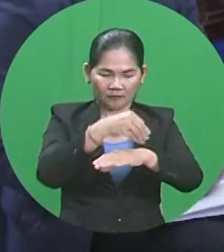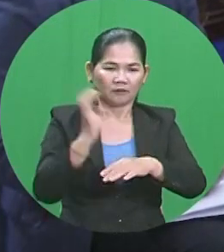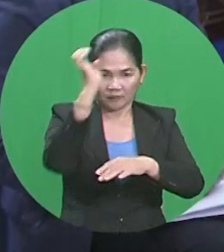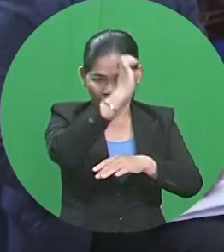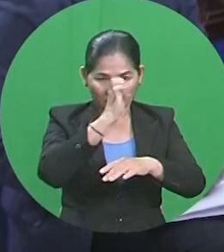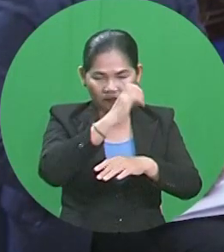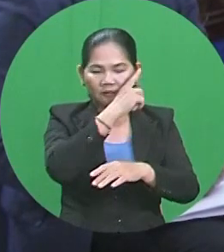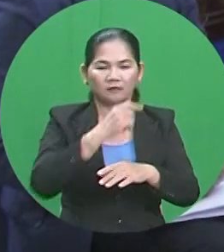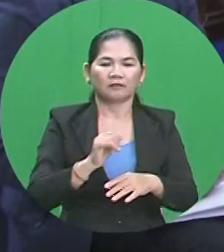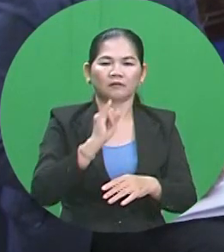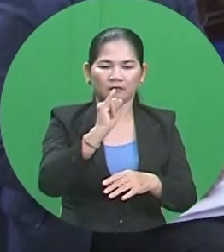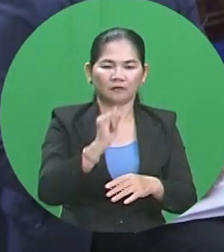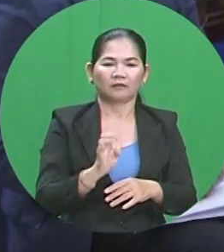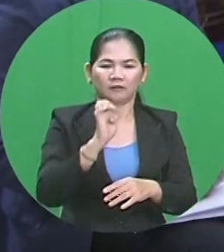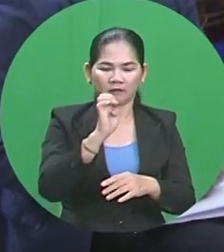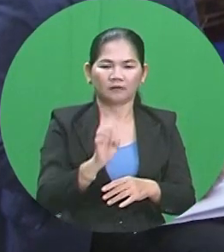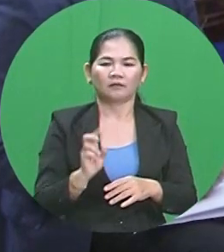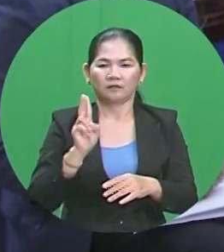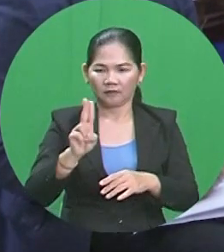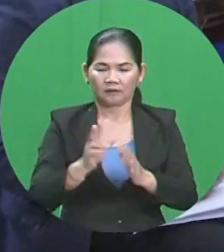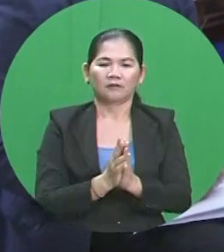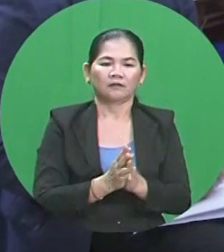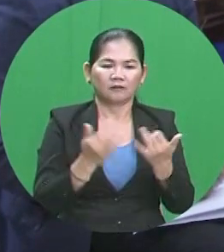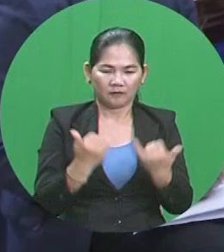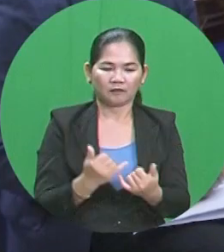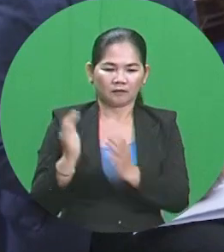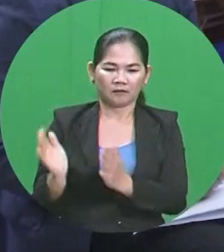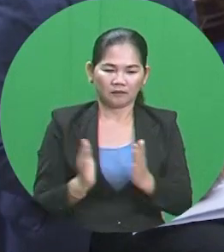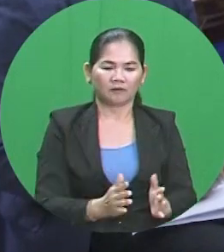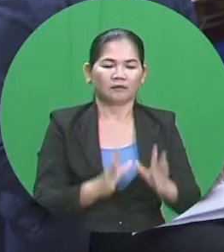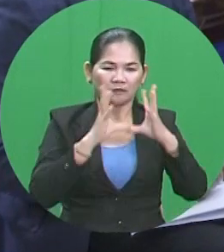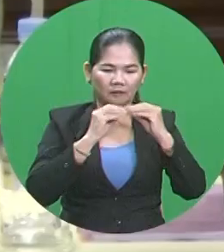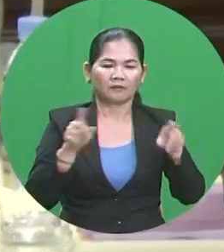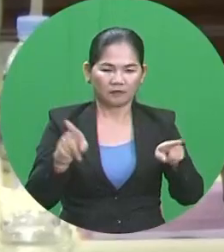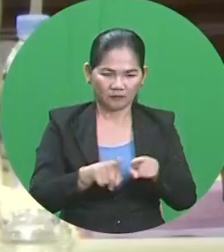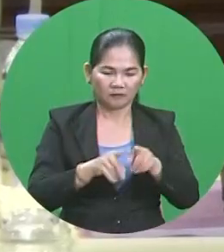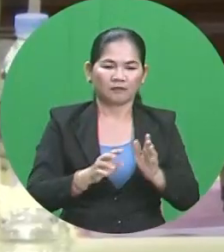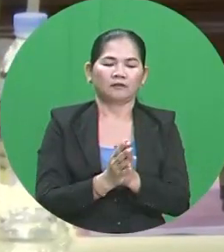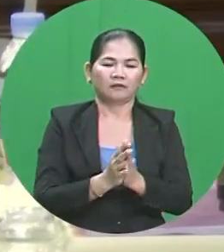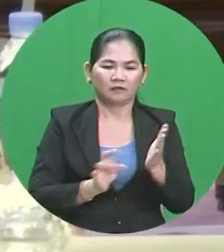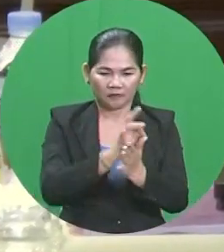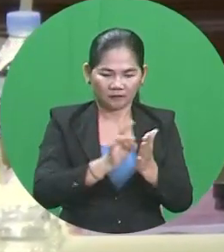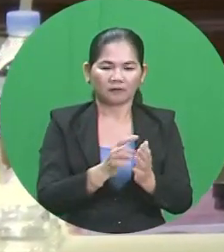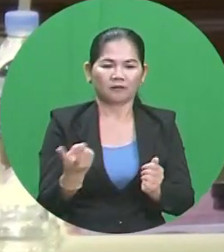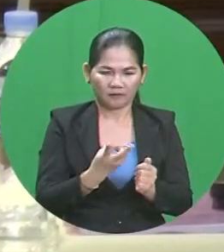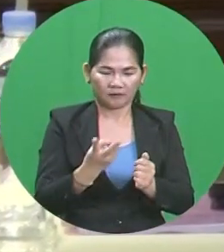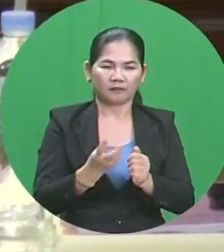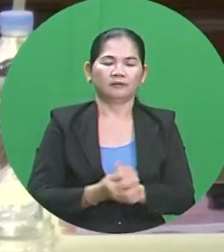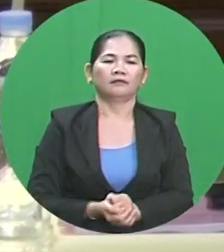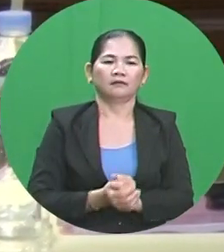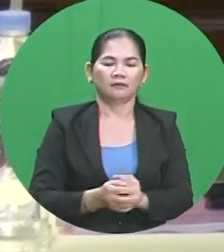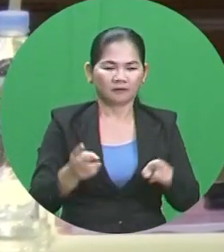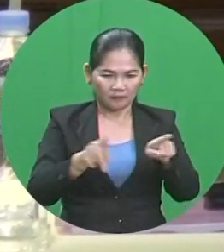អាស៊ី EU ក៏ដូចជាលទ្ធភាពនៃការរៀបចំកិច្ចព្រមព្រៀងពាណិជ្ជកម្មសេរីរវាងប្រទេសទាំងពីរផងដែរ